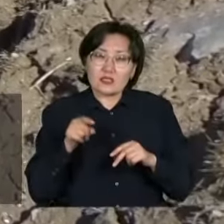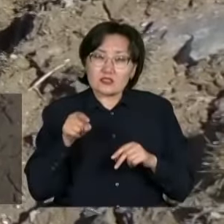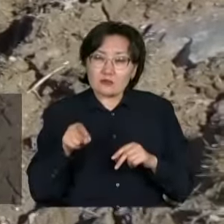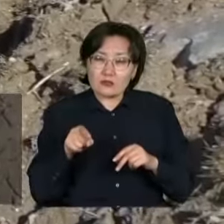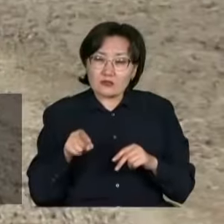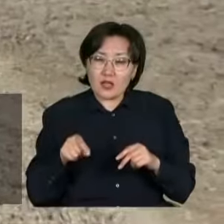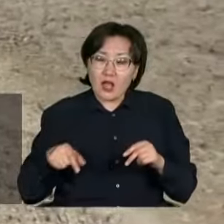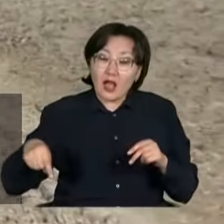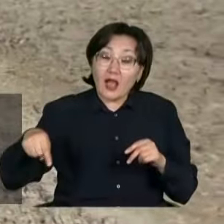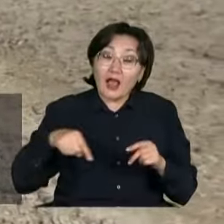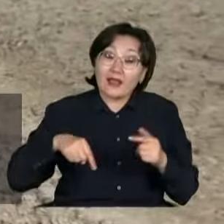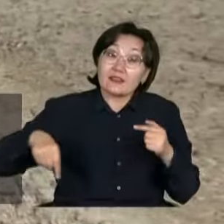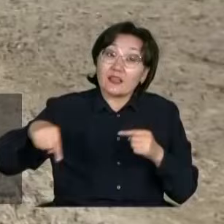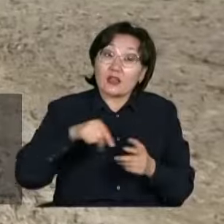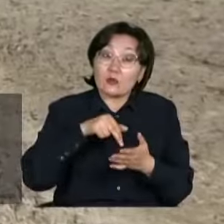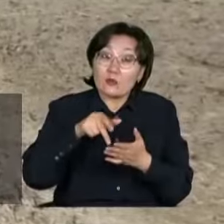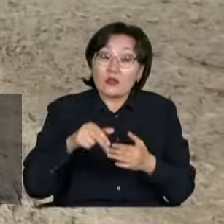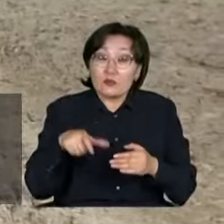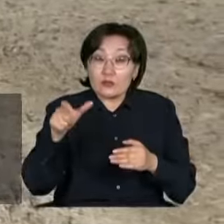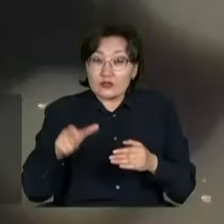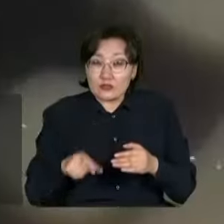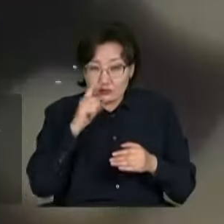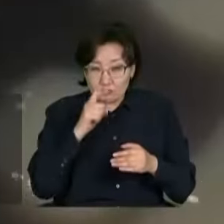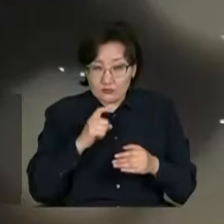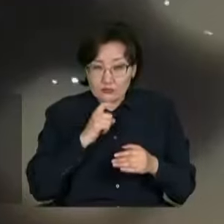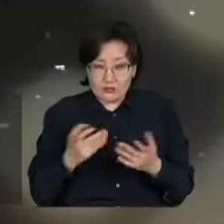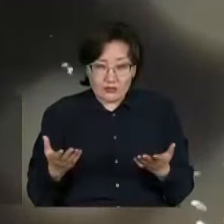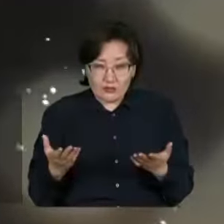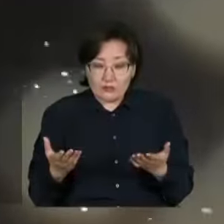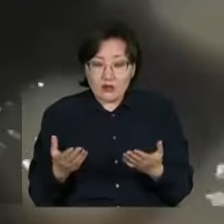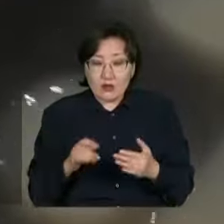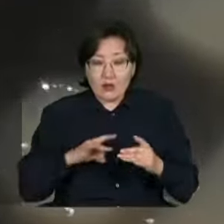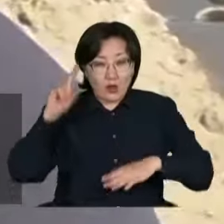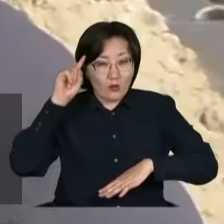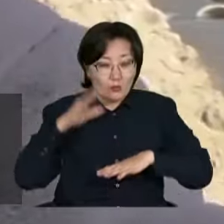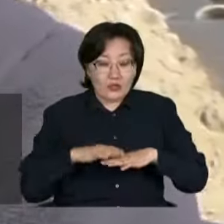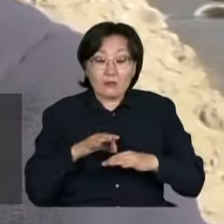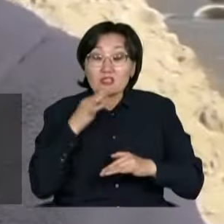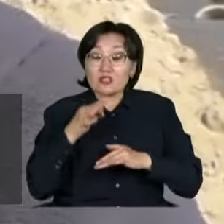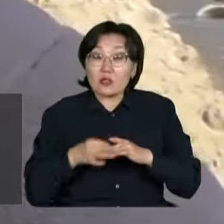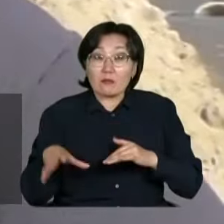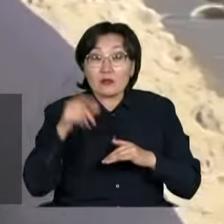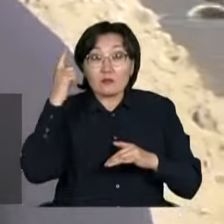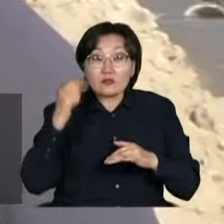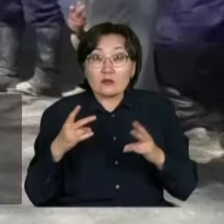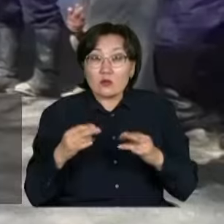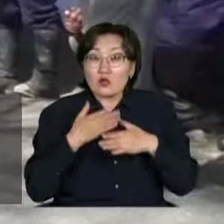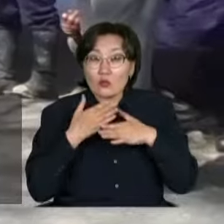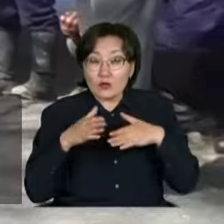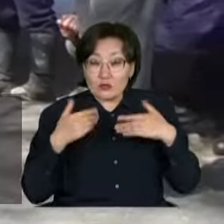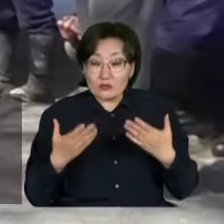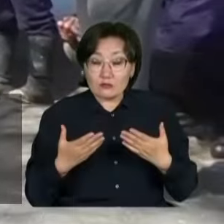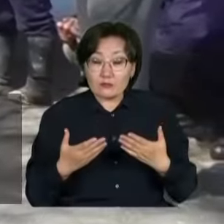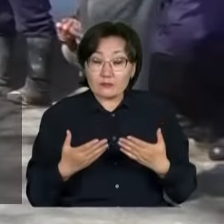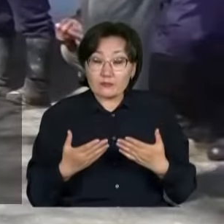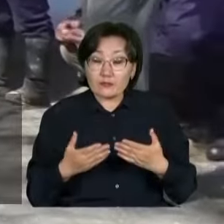маған айналып барсын дейді. Адамның миына қонбайтын дүниені мысалға мына аудан әкіміз айтып отыр ғой. Бәрі біліп отыр, бірақ көмек жоқ. Шұғыл